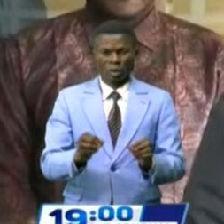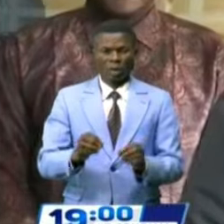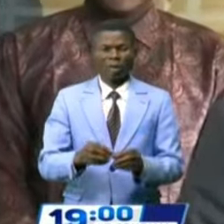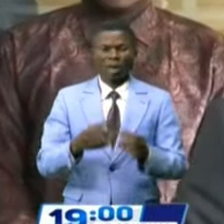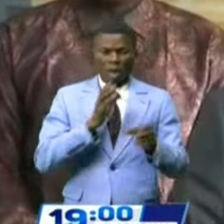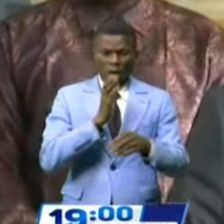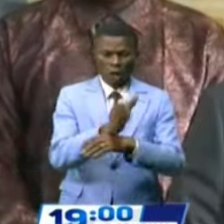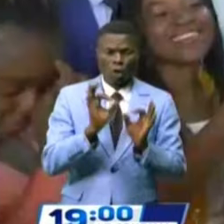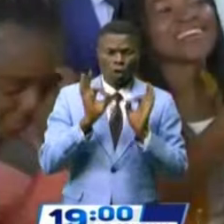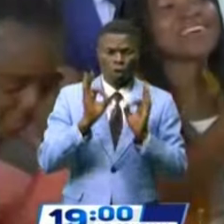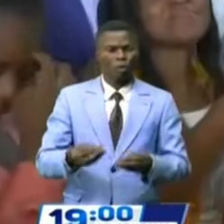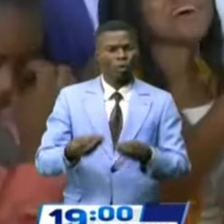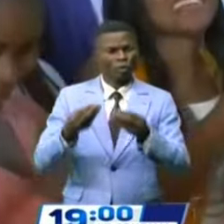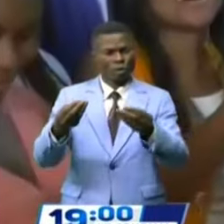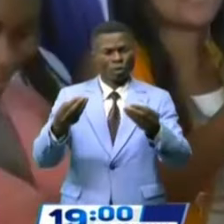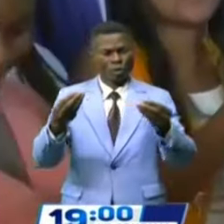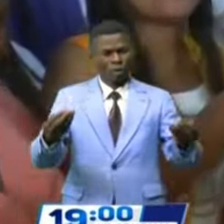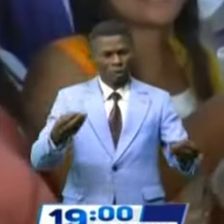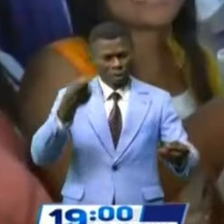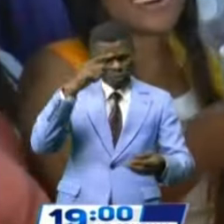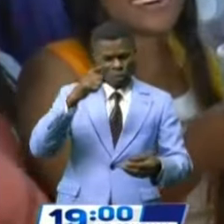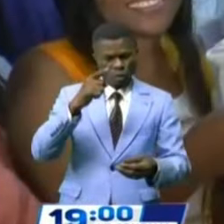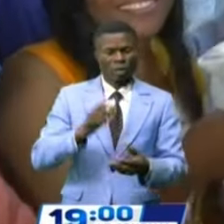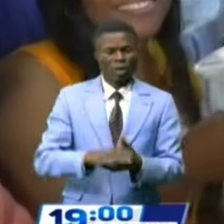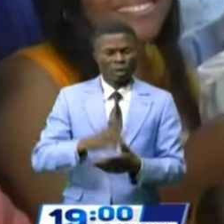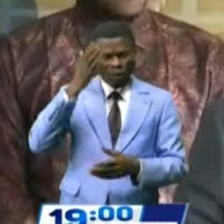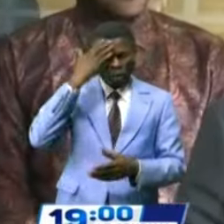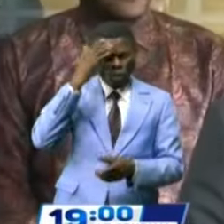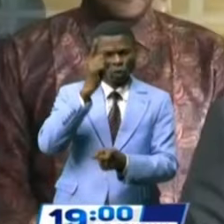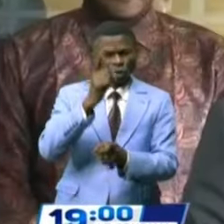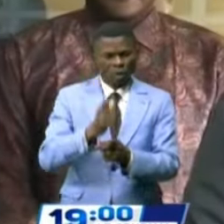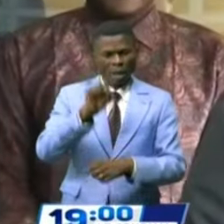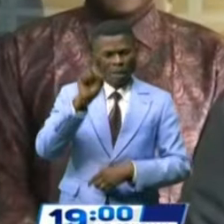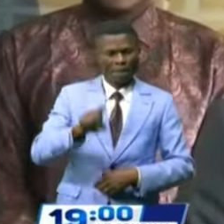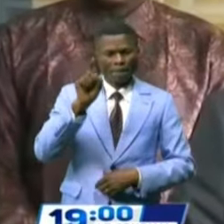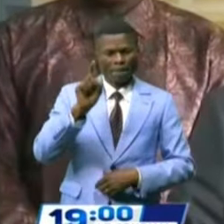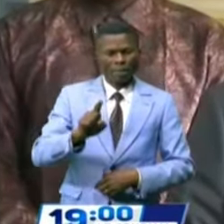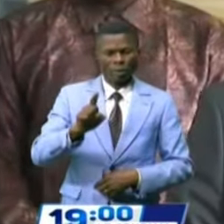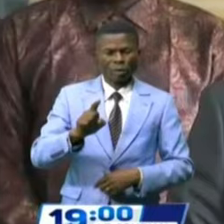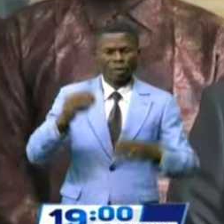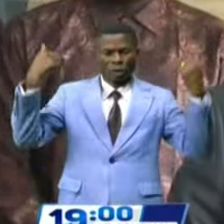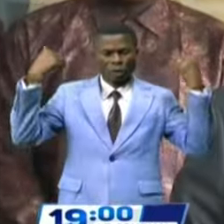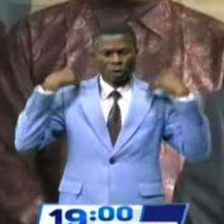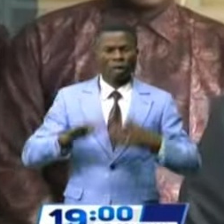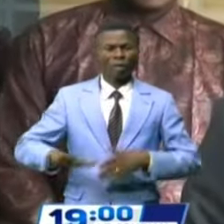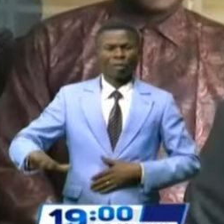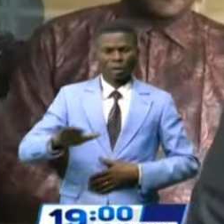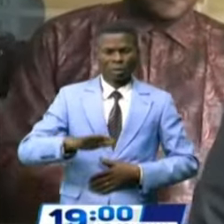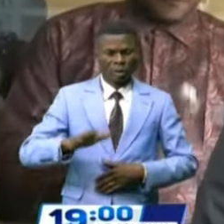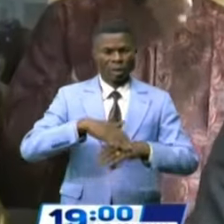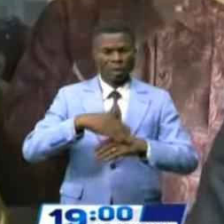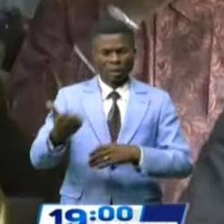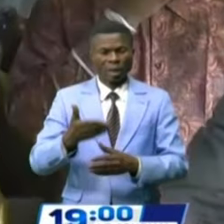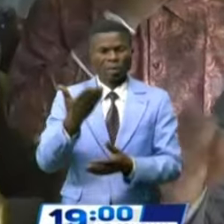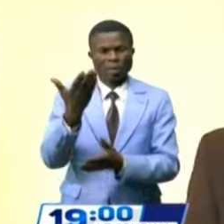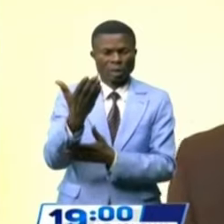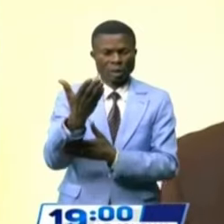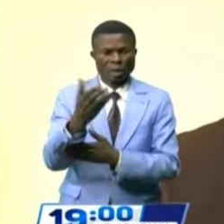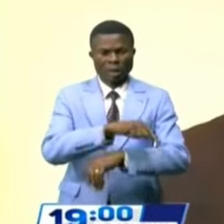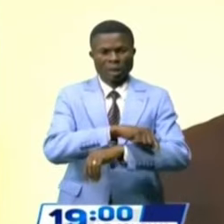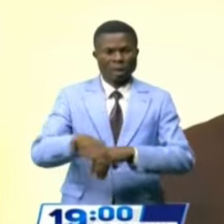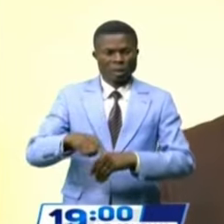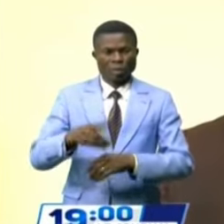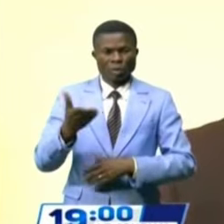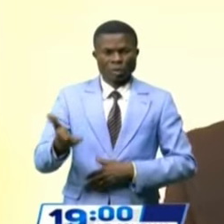nouvelles orientations ont été données pour une réelle prise en compte des attentes des plus hautes autorités du pays. Après ces exigences